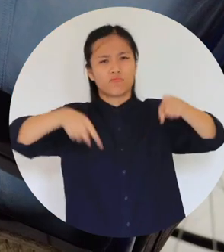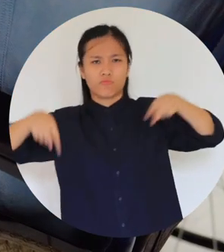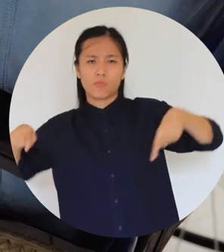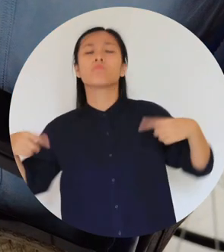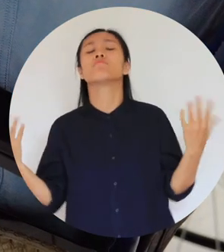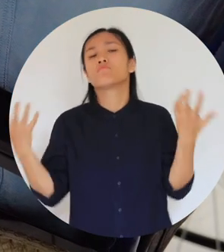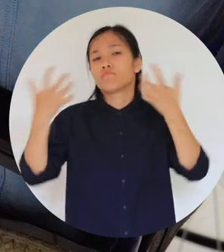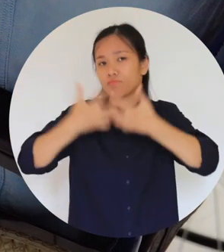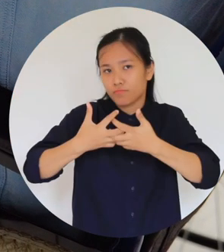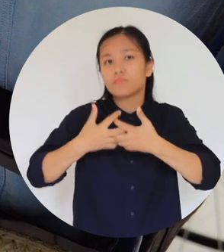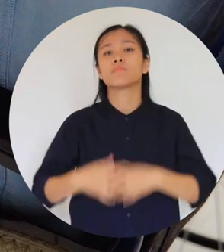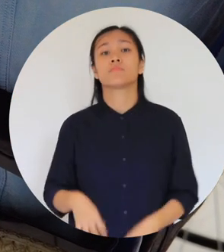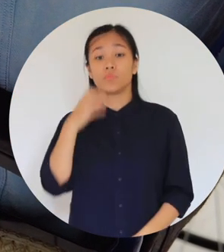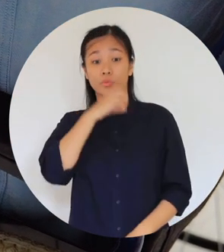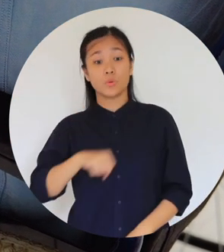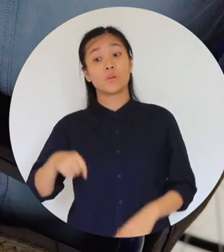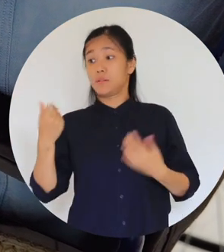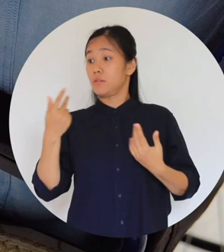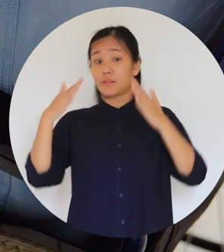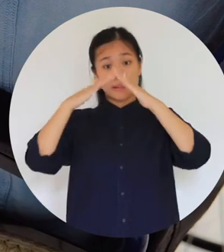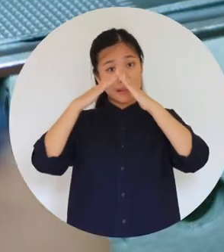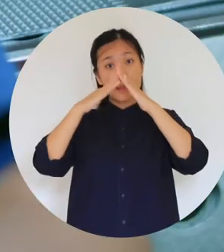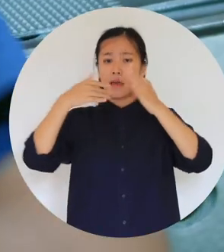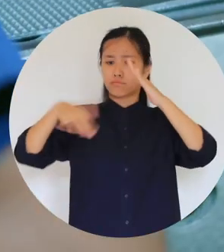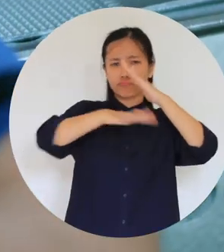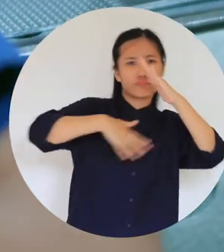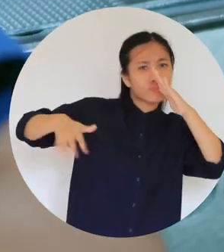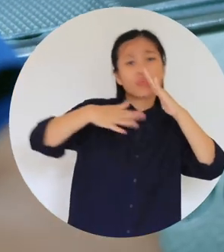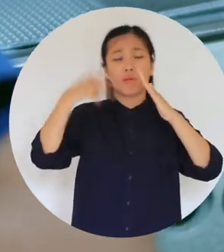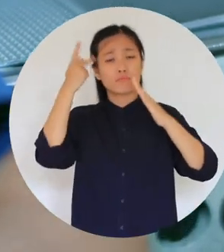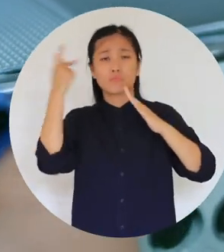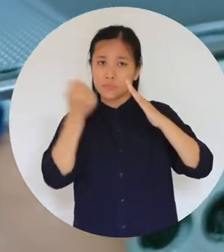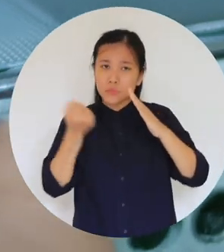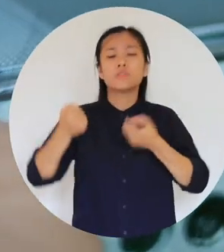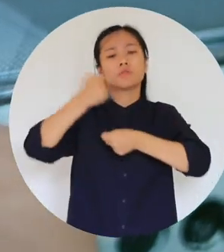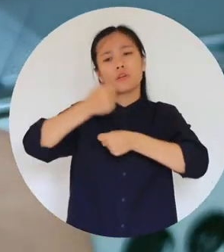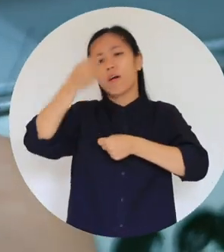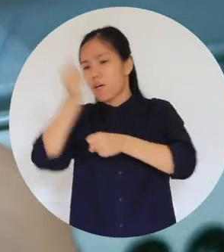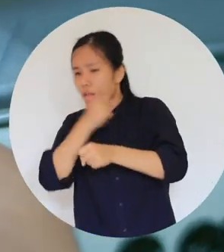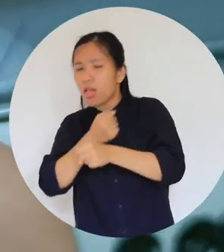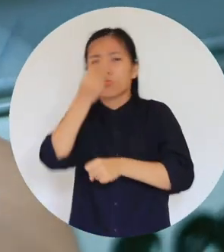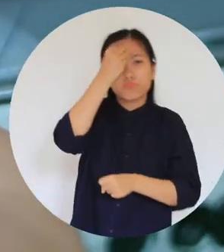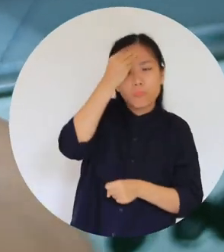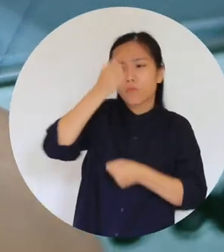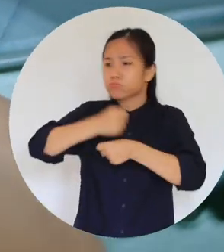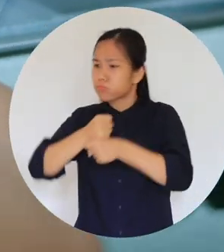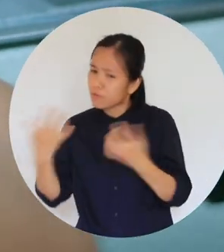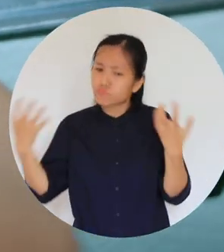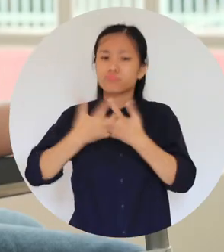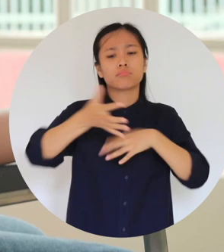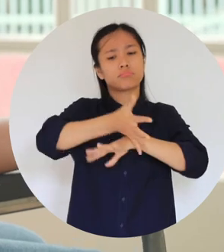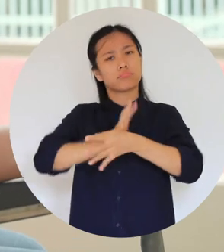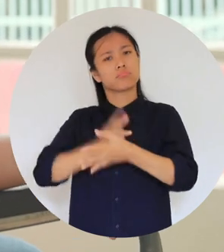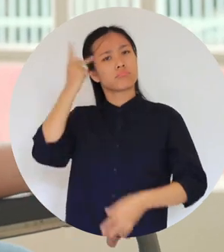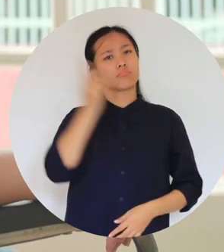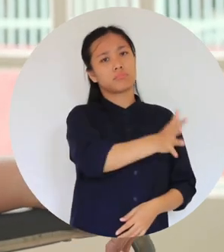hợp. Người khuyết tật có thể thực hiện các công việc nhà, học nghề và làm các việc có thu nhập phù hợp với năng lực bản thân.